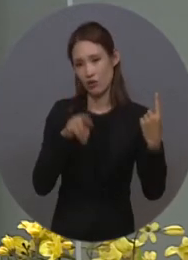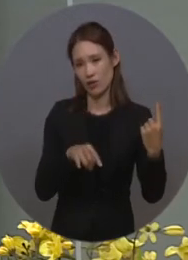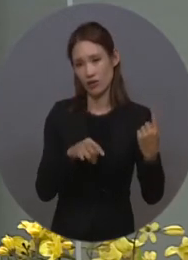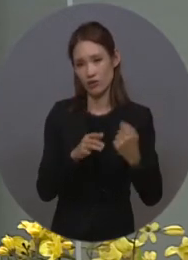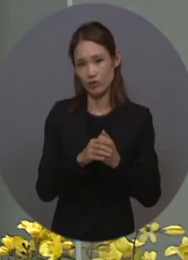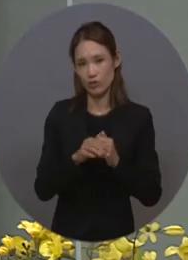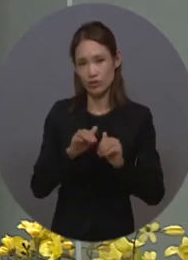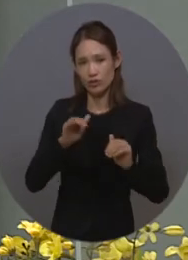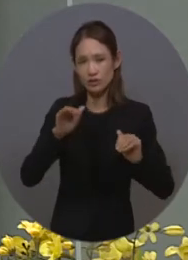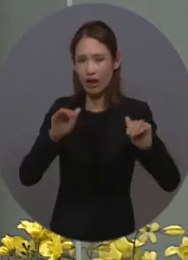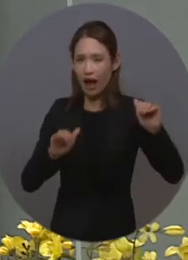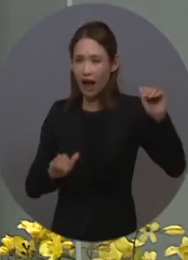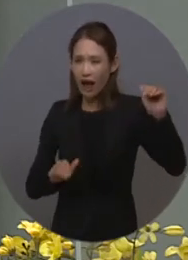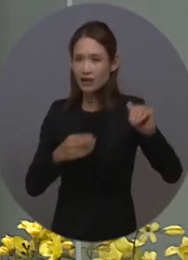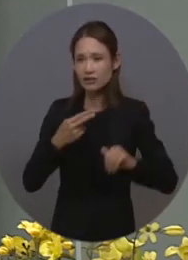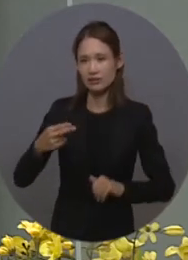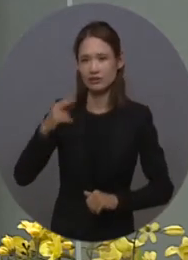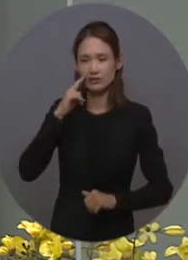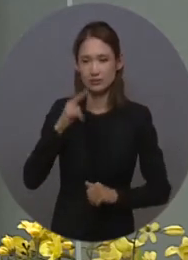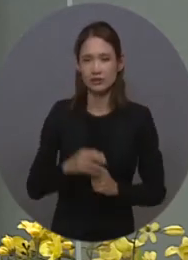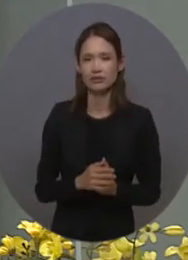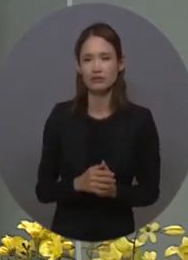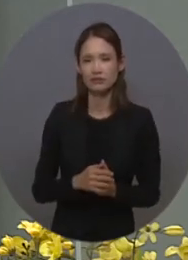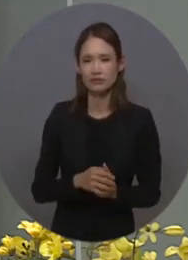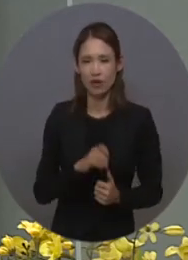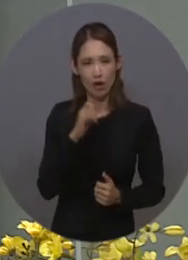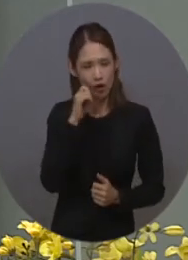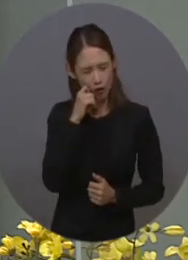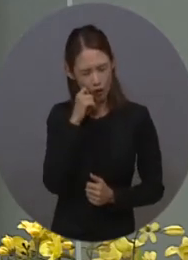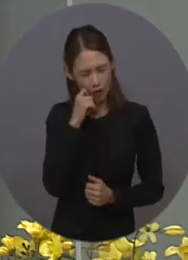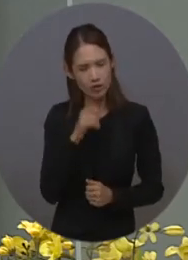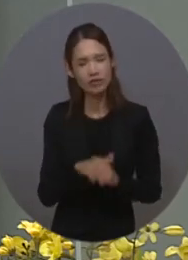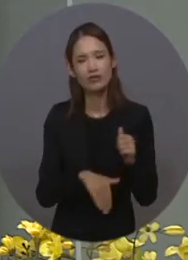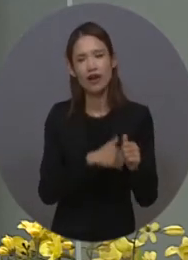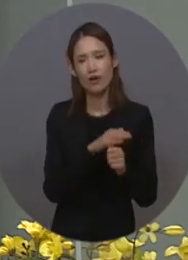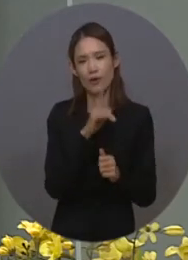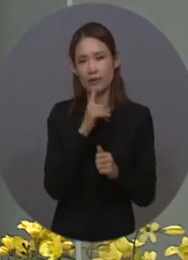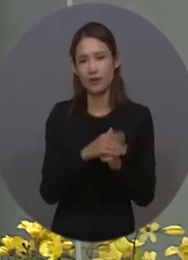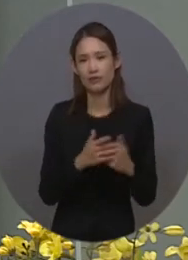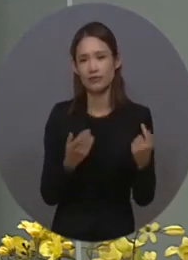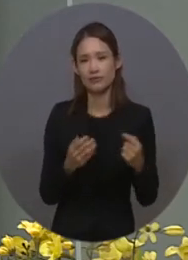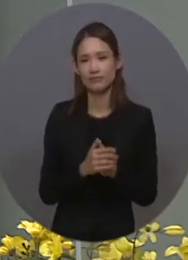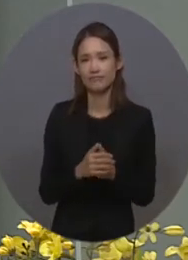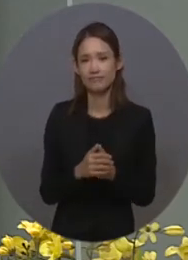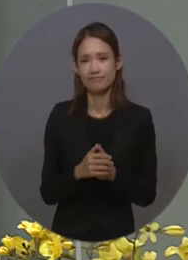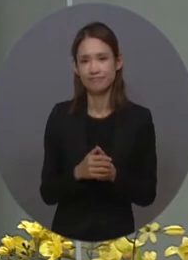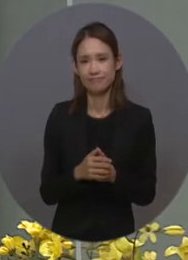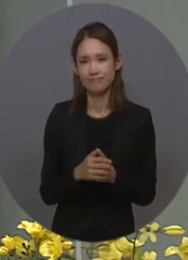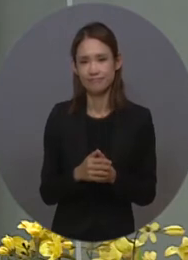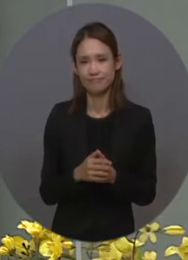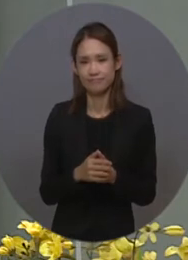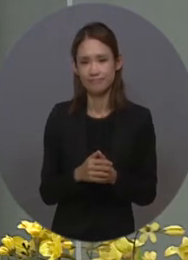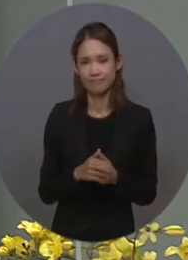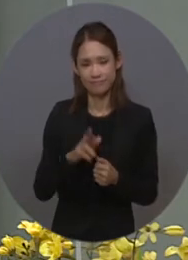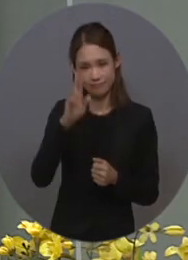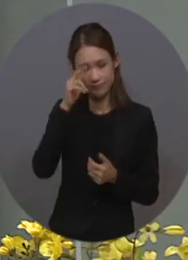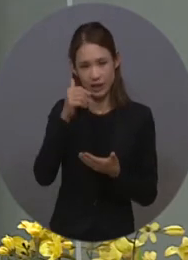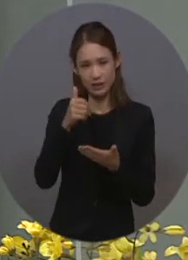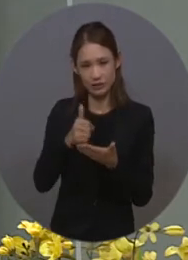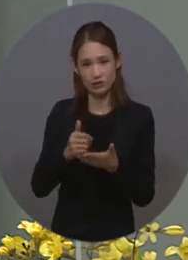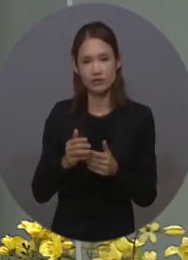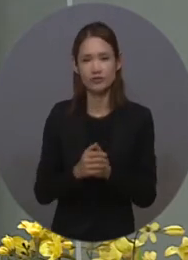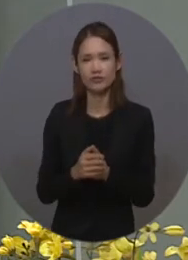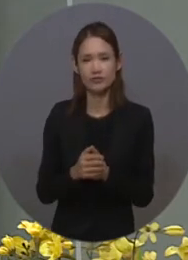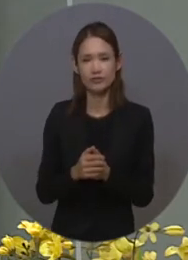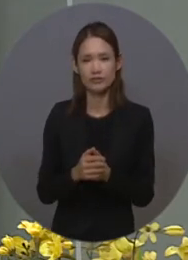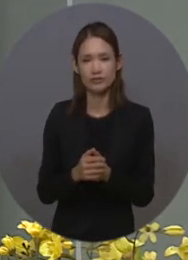너무 심각하게 돼 있고 네. 어려운 분은 또 어렵고 이런 상황을 말씀하신 거죠. 그런데 네. 사실 이제 박진 의원님은